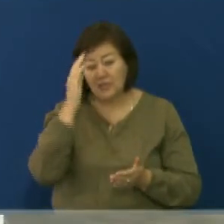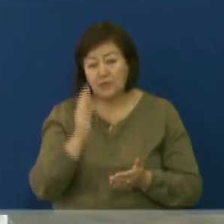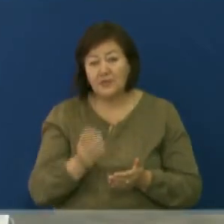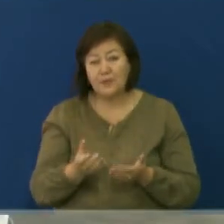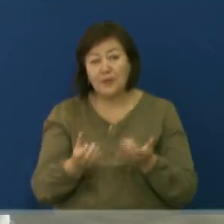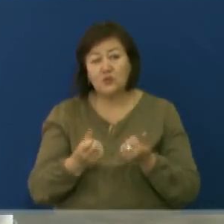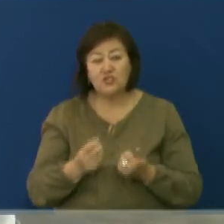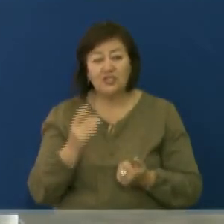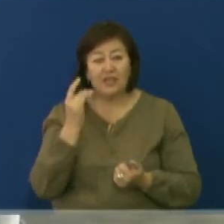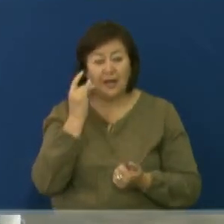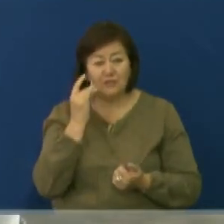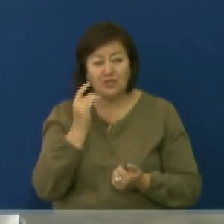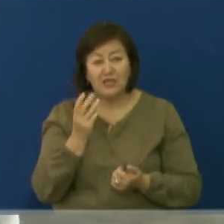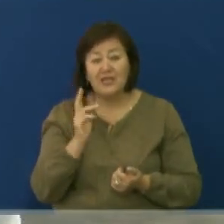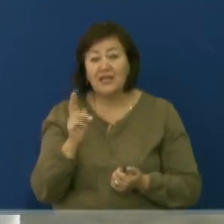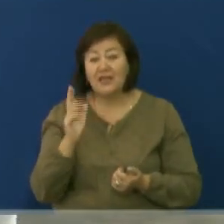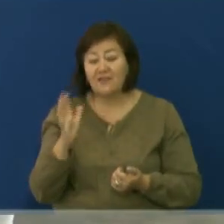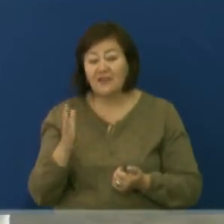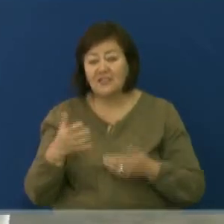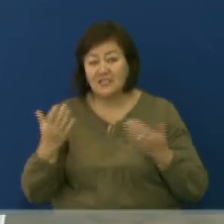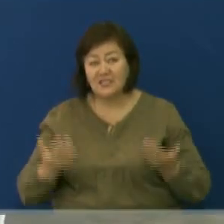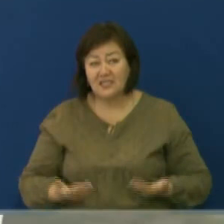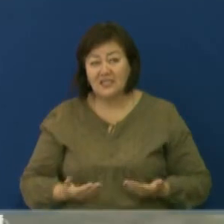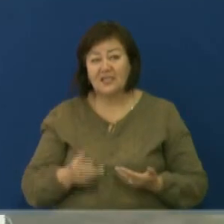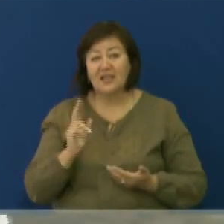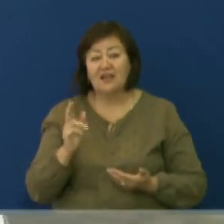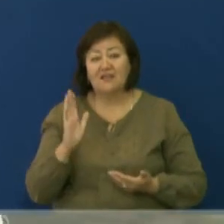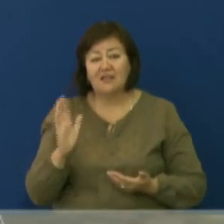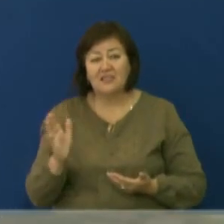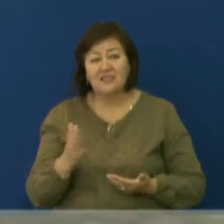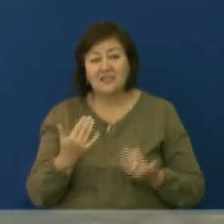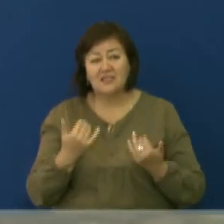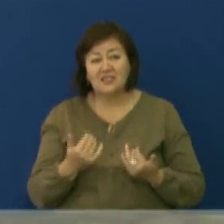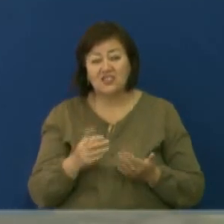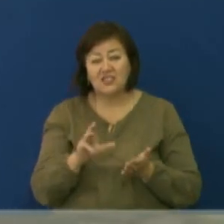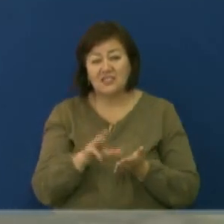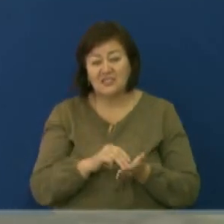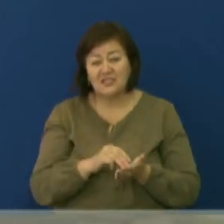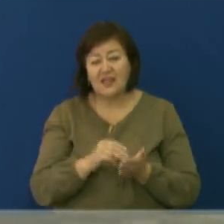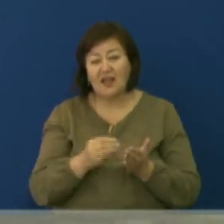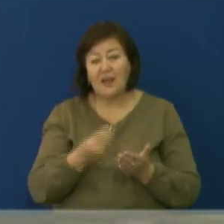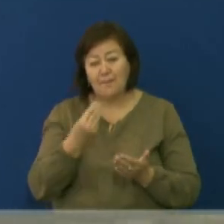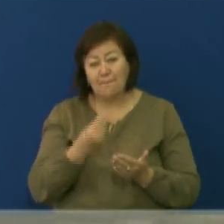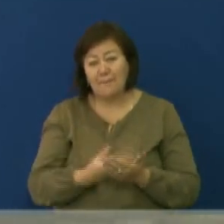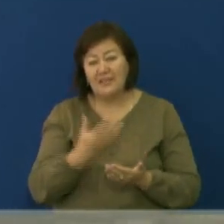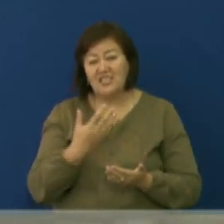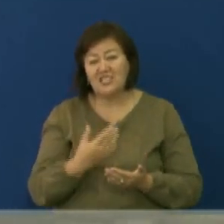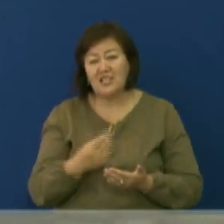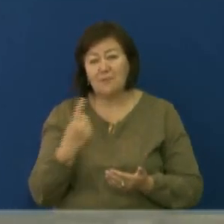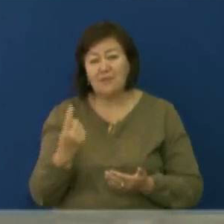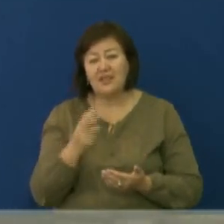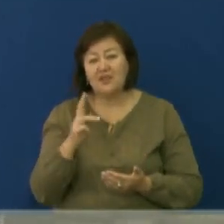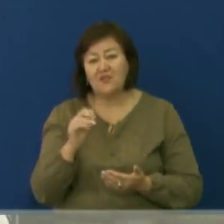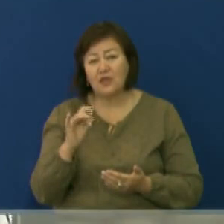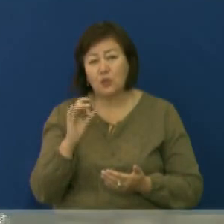общежитияда, жатақханада немесе квартирада тұру. Квартираның бағасы қазіргі кезде өте қымбаттап жатыр. Себебі бірінші курс